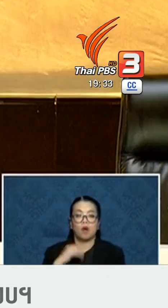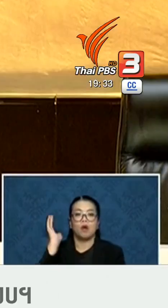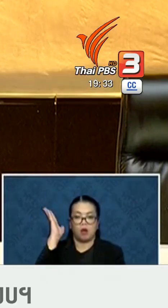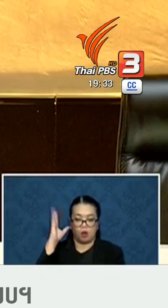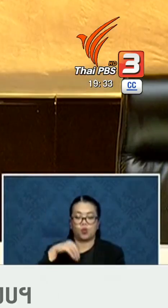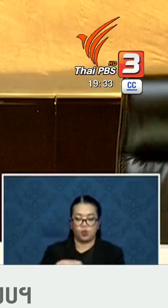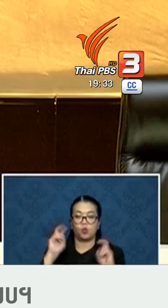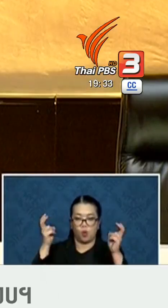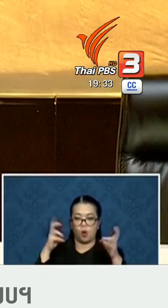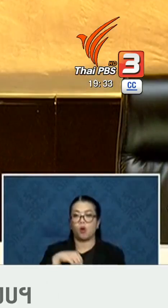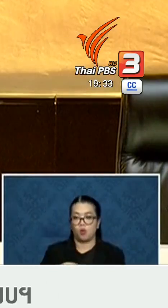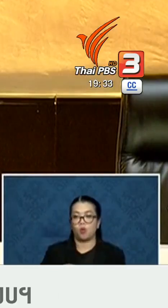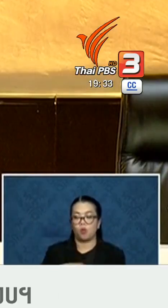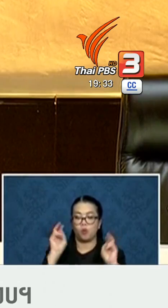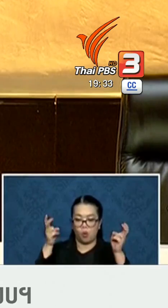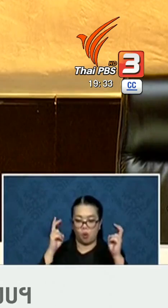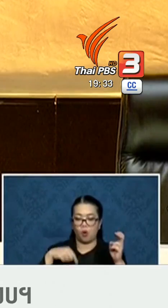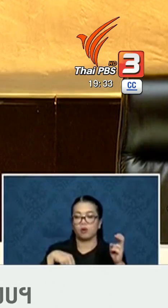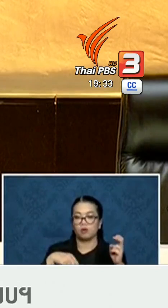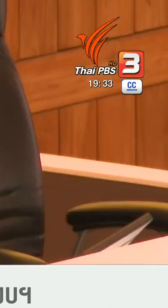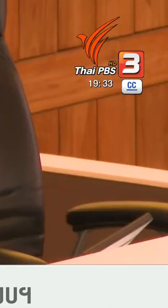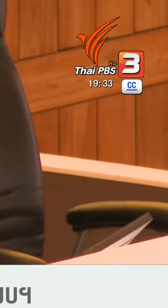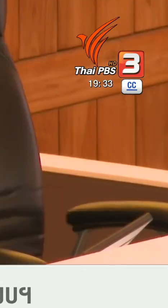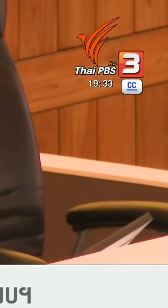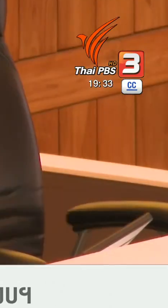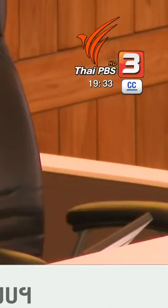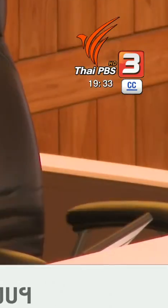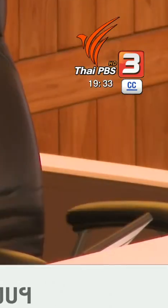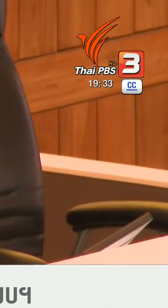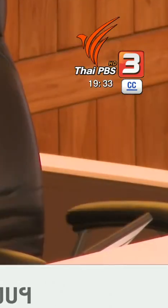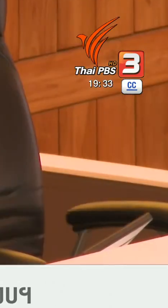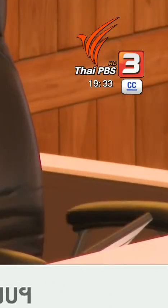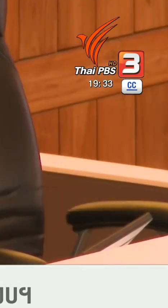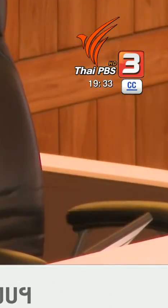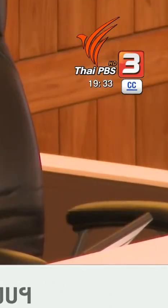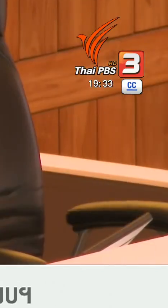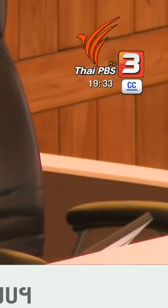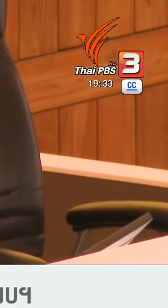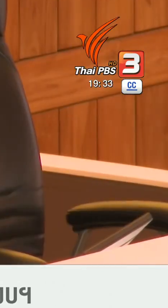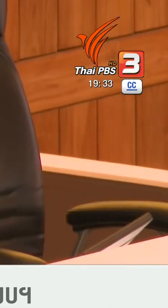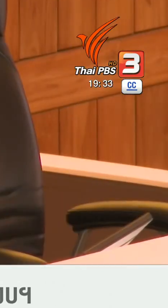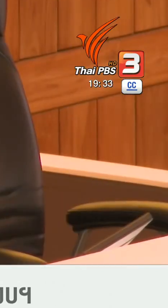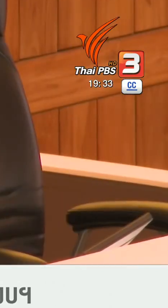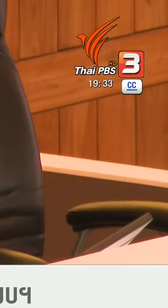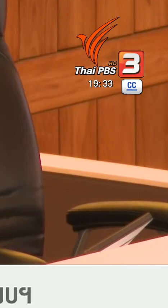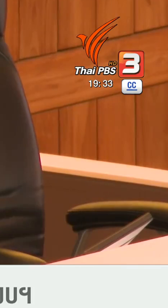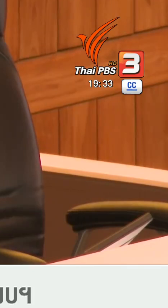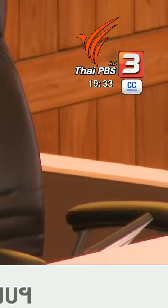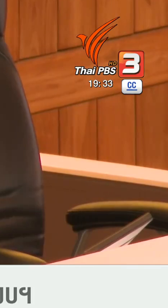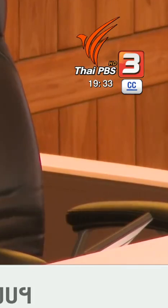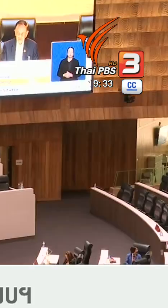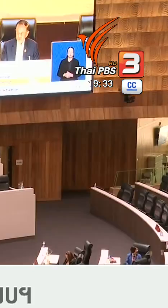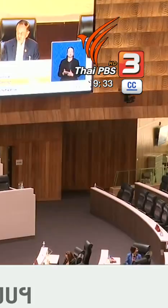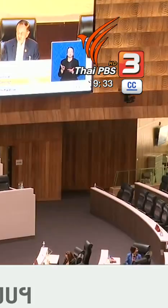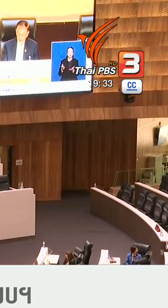ครูมานิชสังพุ่มสสพรรคเพื่อไทยลุกขึ้นประท้วงนายจุรินทร์นะคะแม้คำอภิปรายจะไม่ได้พูดชื่อว่า